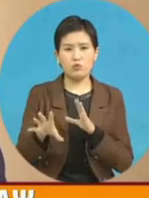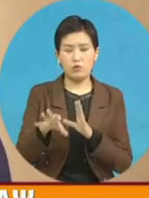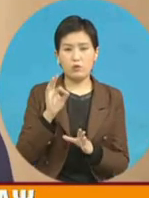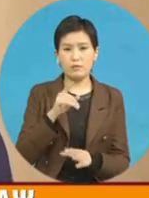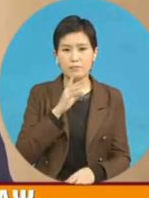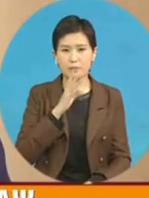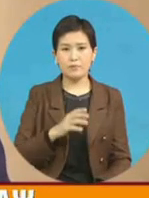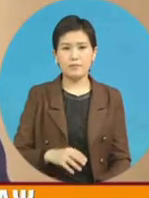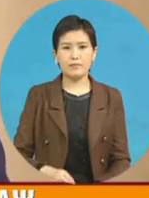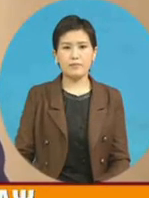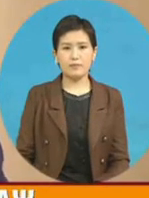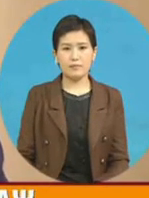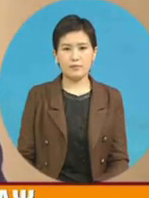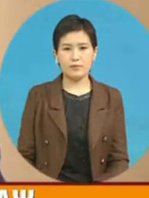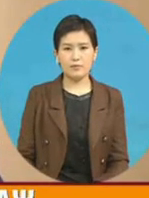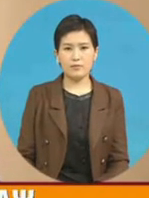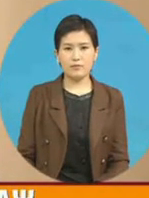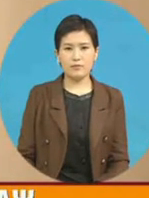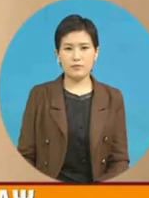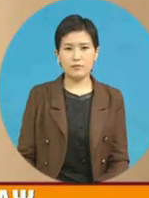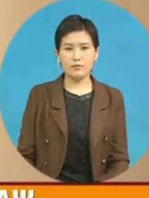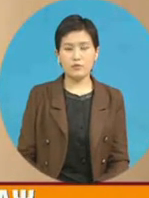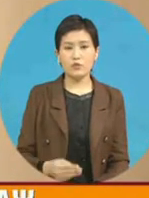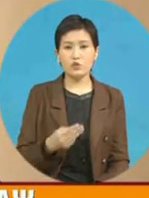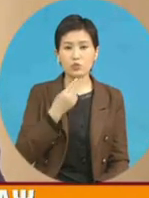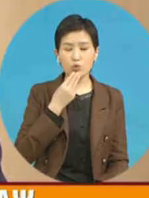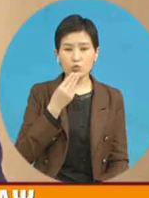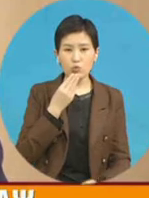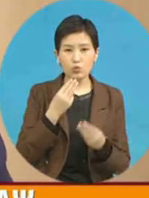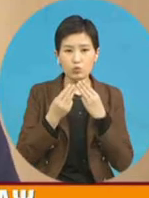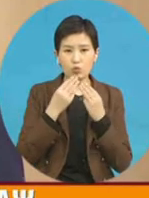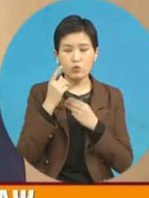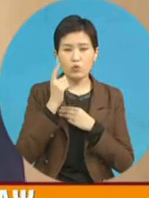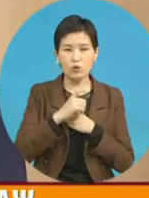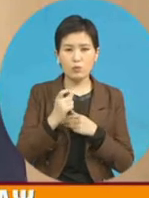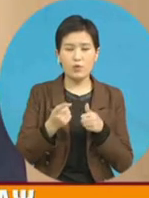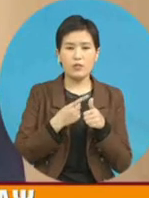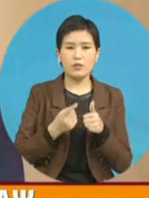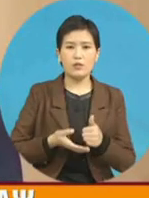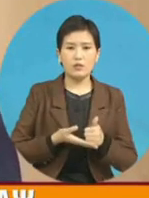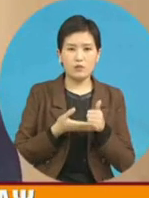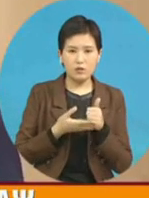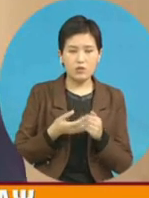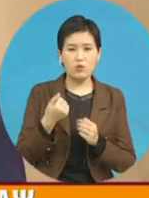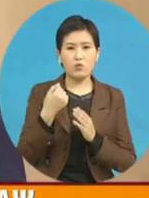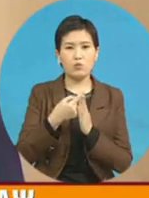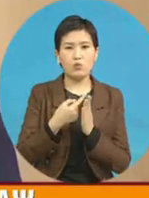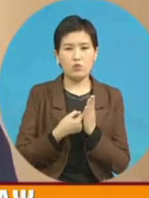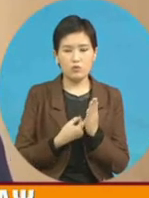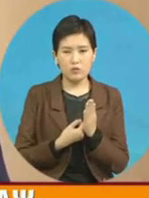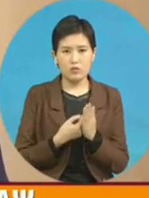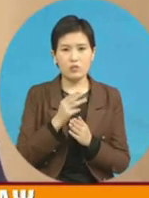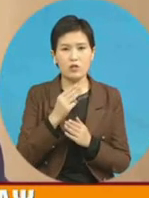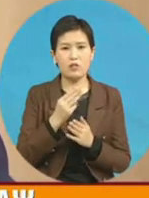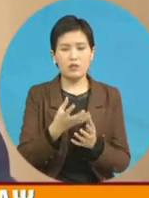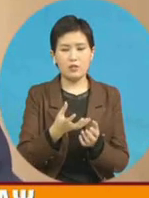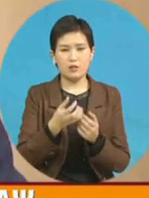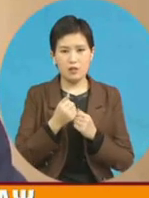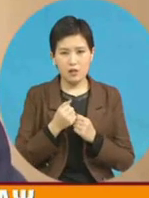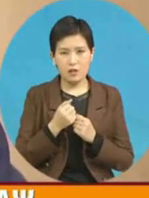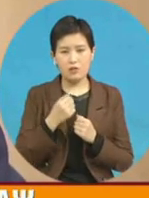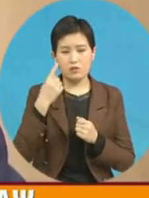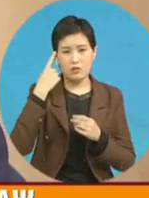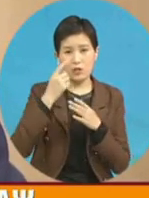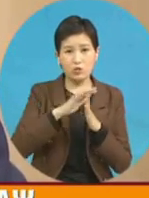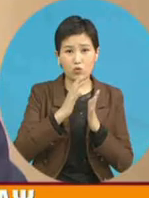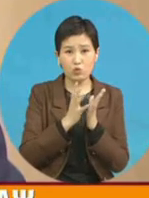явуулнаа. За түүнчлэн шүүгчд нэр дэвшүүлэх бүртгэх шүүгчд нэр дэвшээс шалгалт авах шүүгчийн нэр дэвшээ өргөн мэдүүлэх